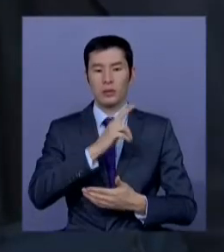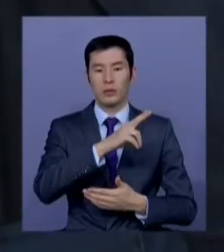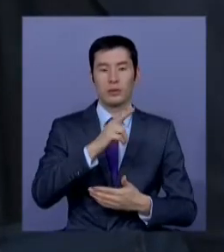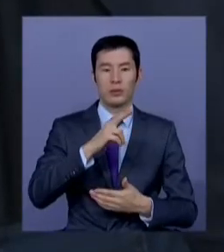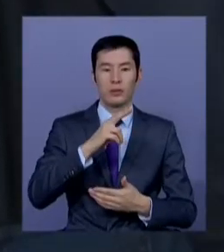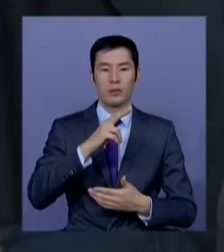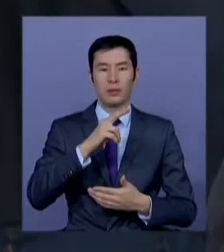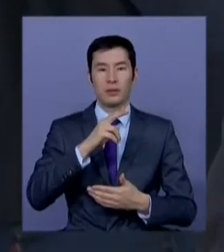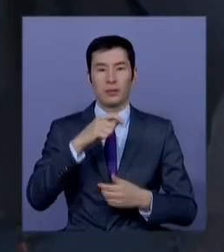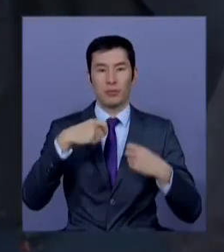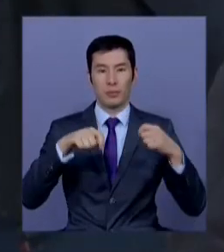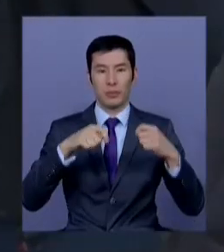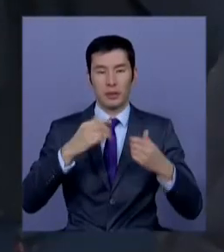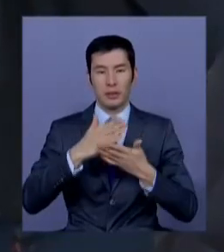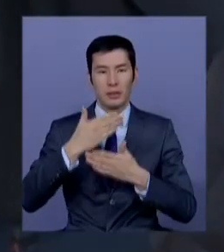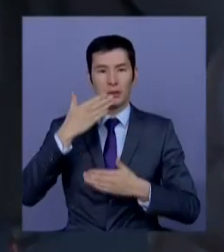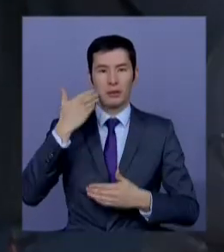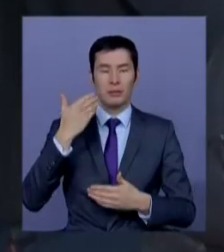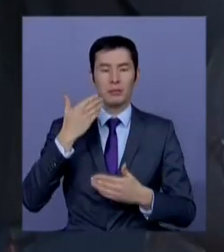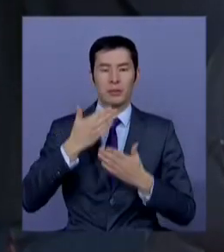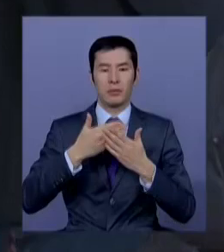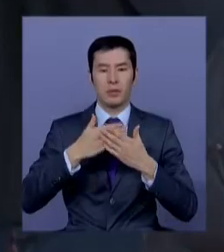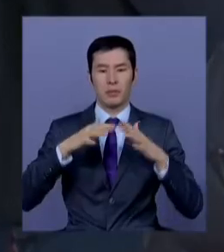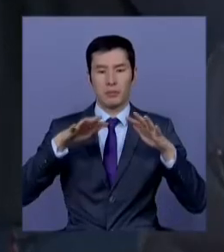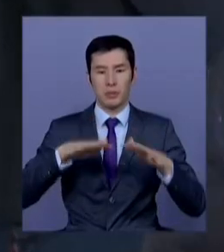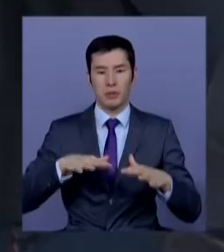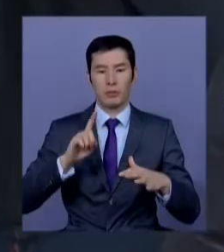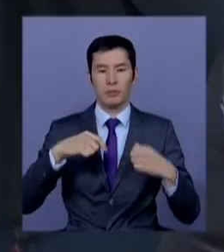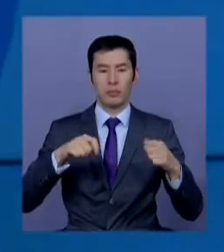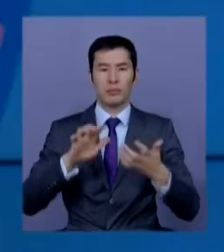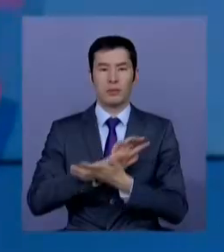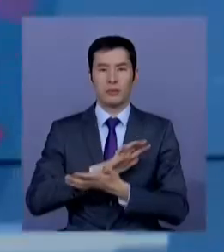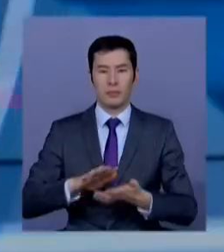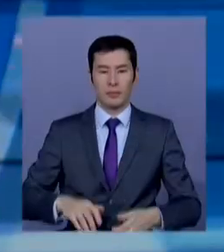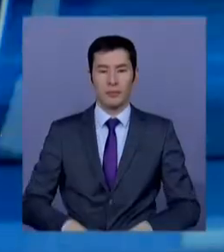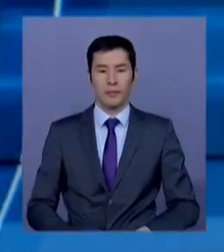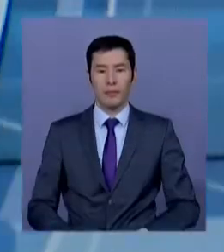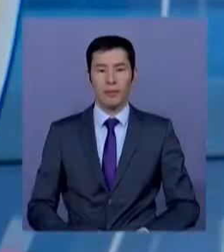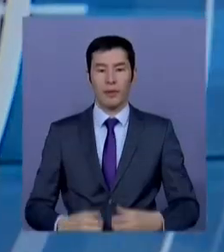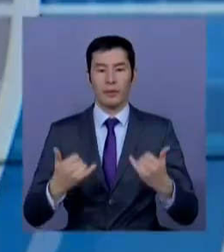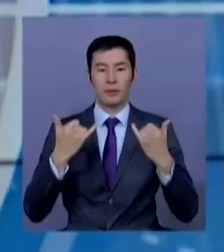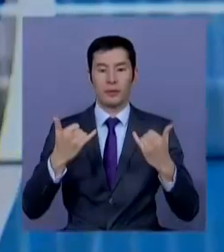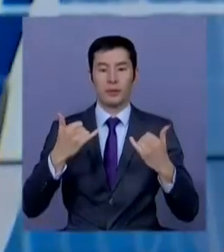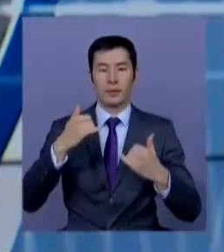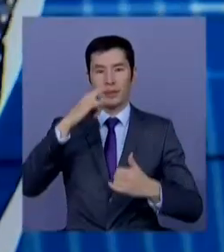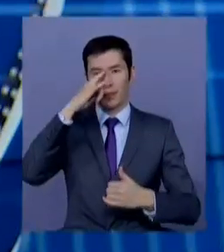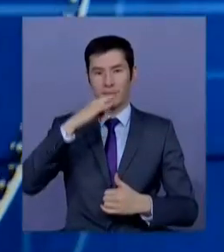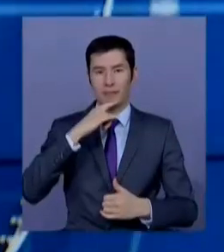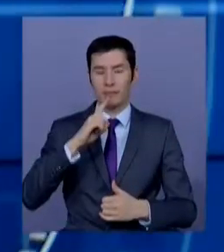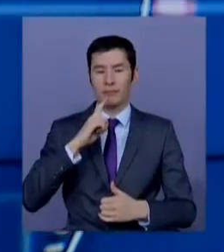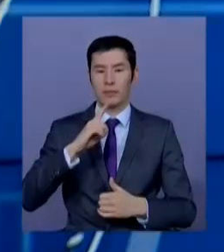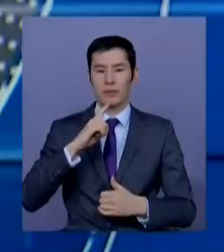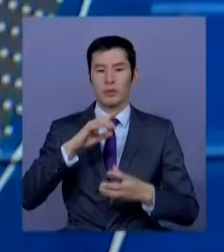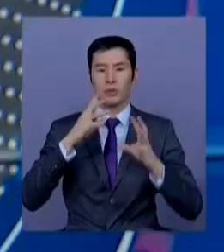жеңілдік береміз. Жеңілдік болғанда мына орын бәрі тегін болады. Бүгін қазақ журналистикасына